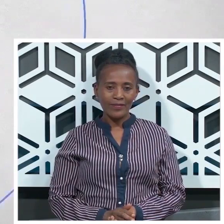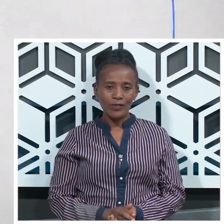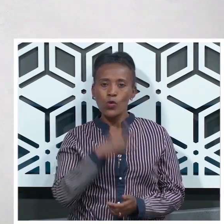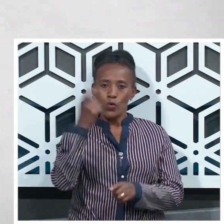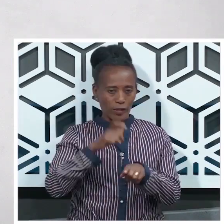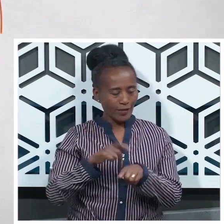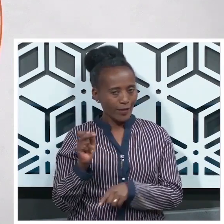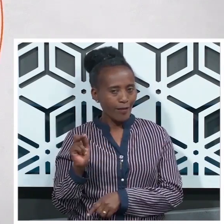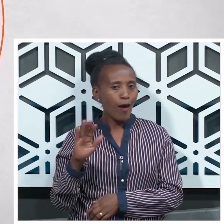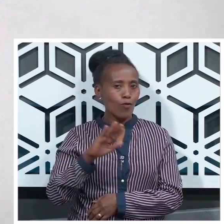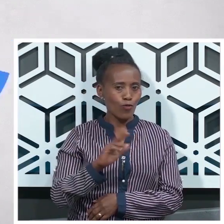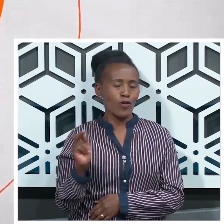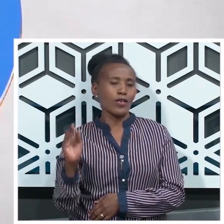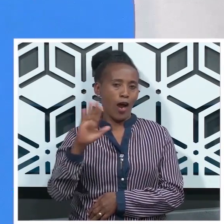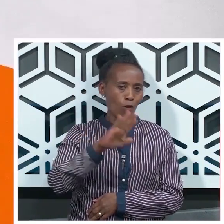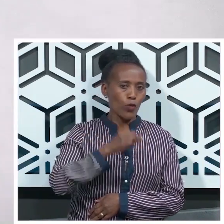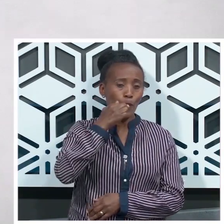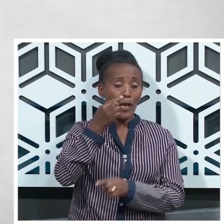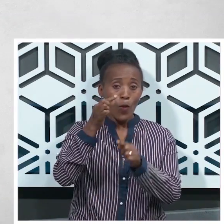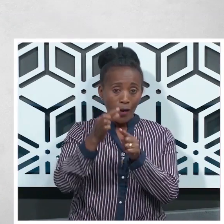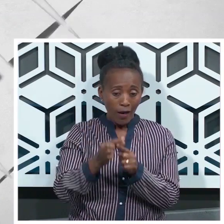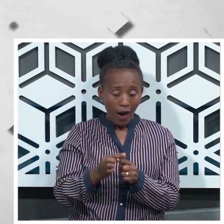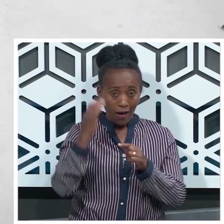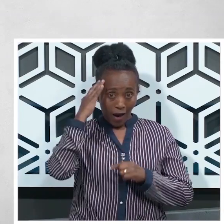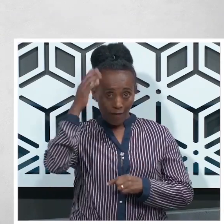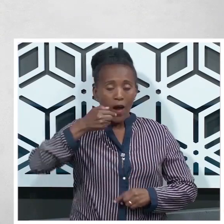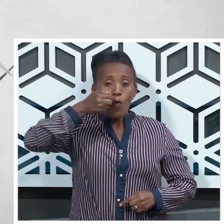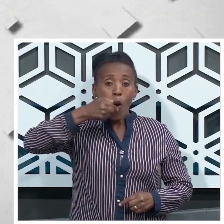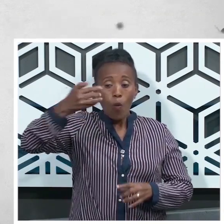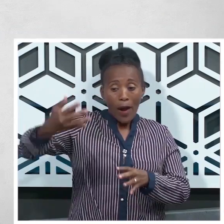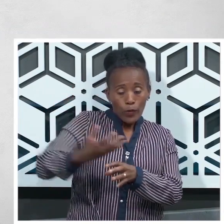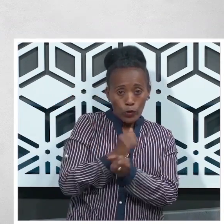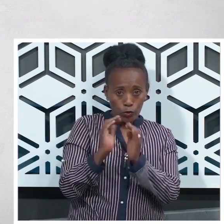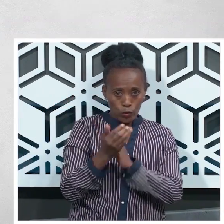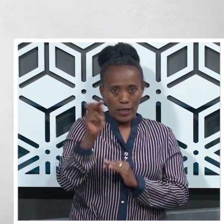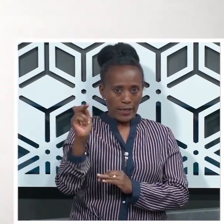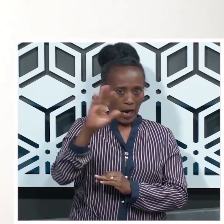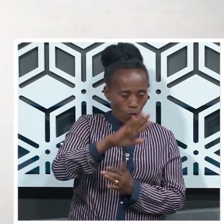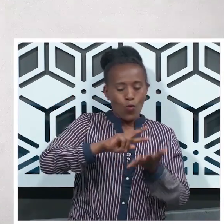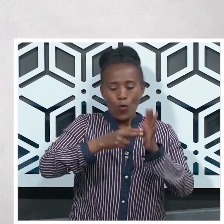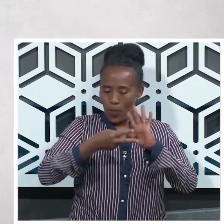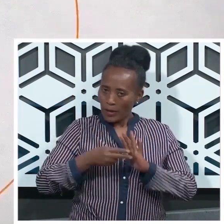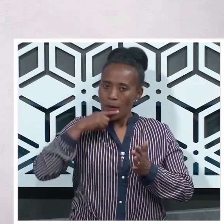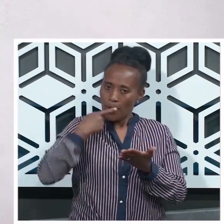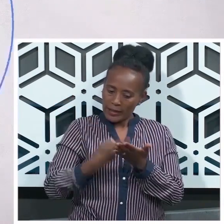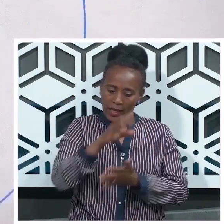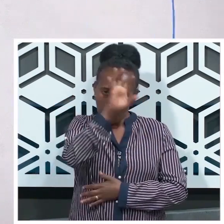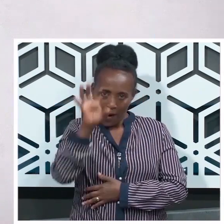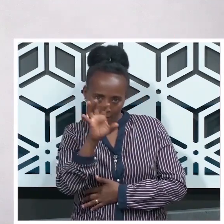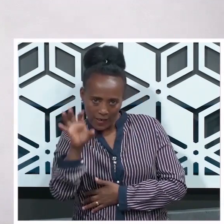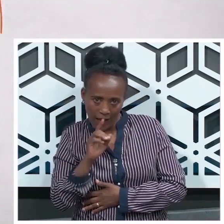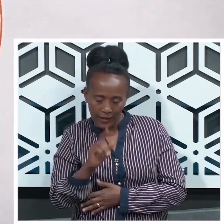ሁሌ ዳጉ ዳጉ የሚለው ቃል ከአፋር ቋንቋ የተወሰደ ሲሆን ዳጉ ማለት መረጃ